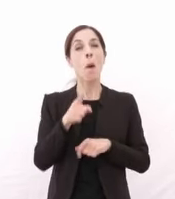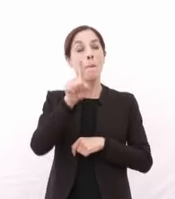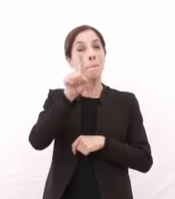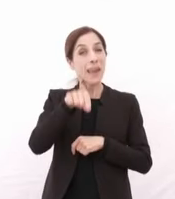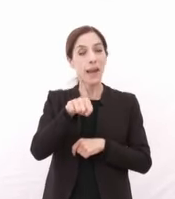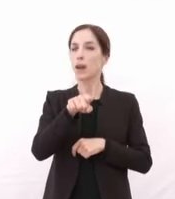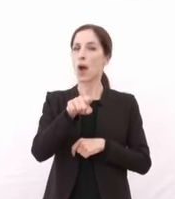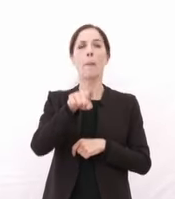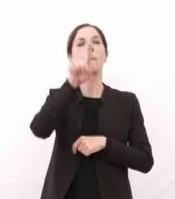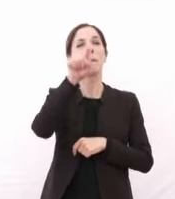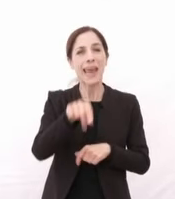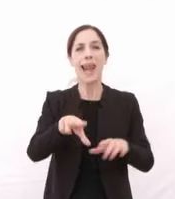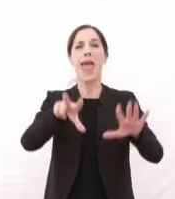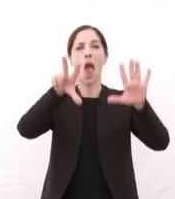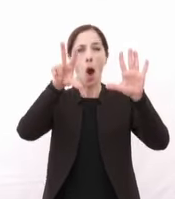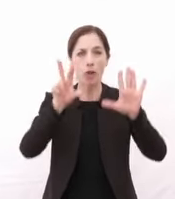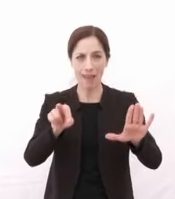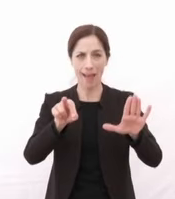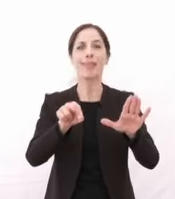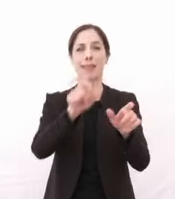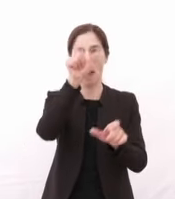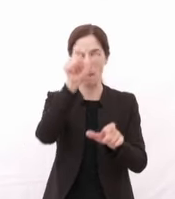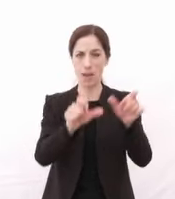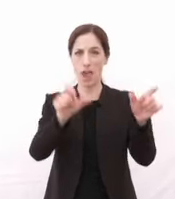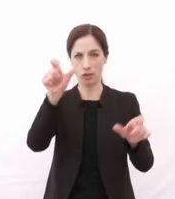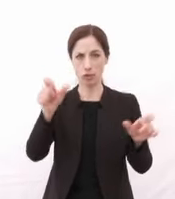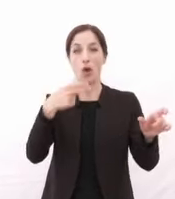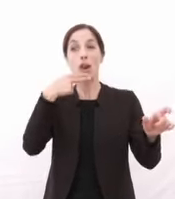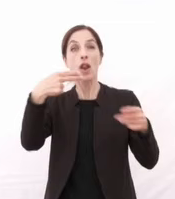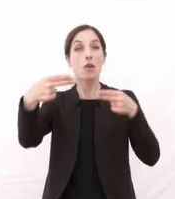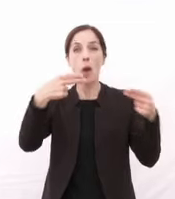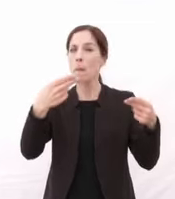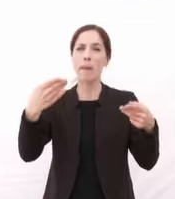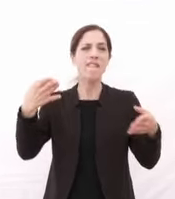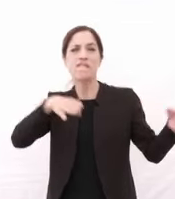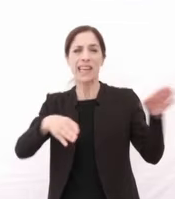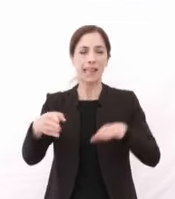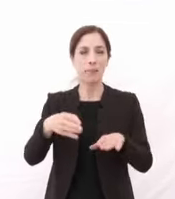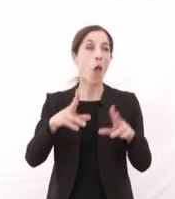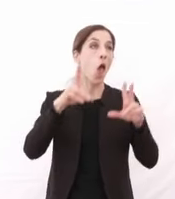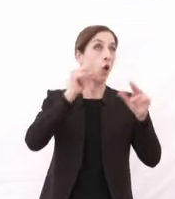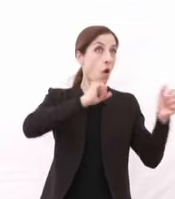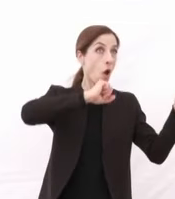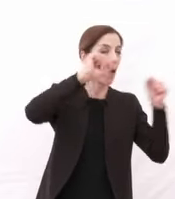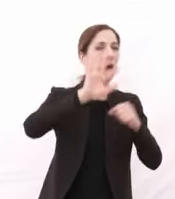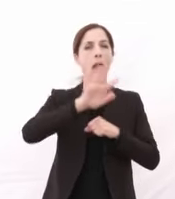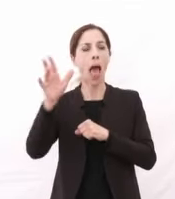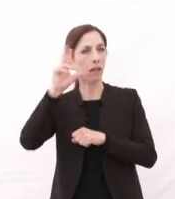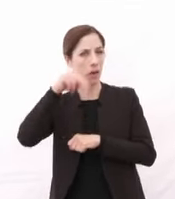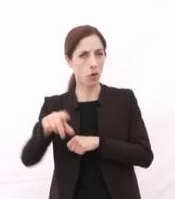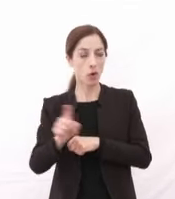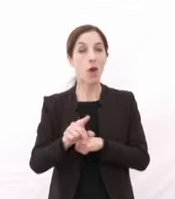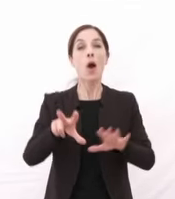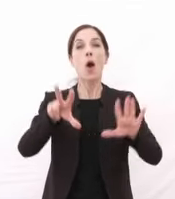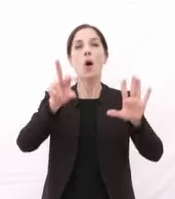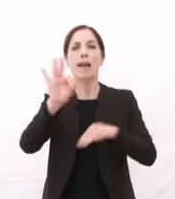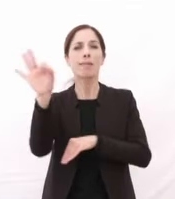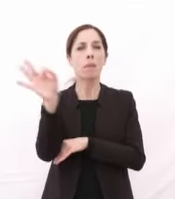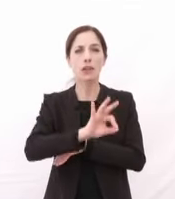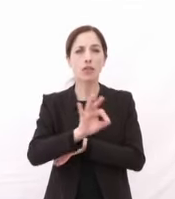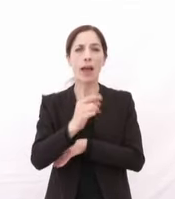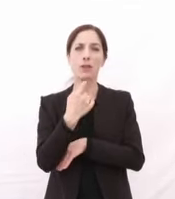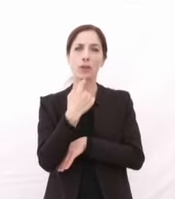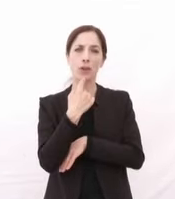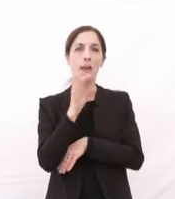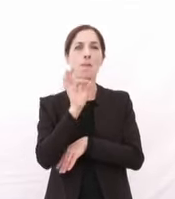1.080 sono i nomi conosciuti delle vittime, sconosciuti, ahimè, nel 80% dei casi sono i nomi dei